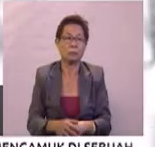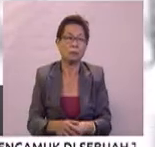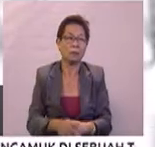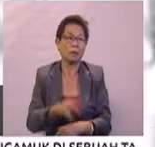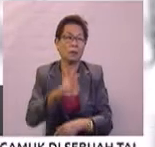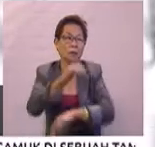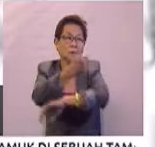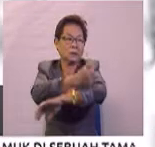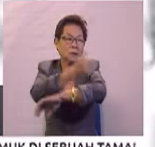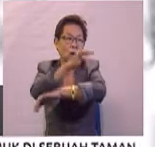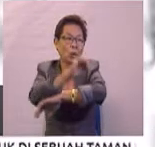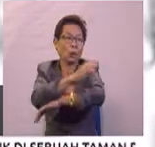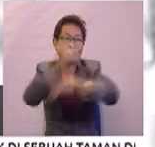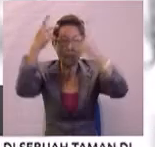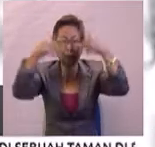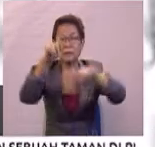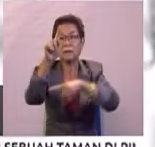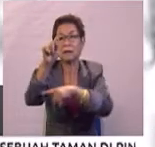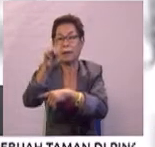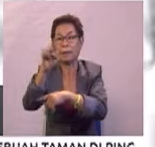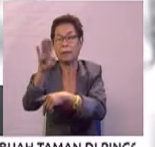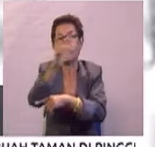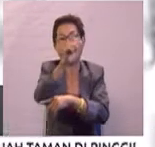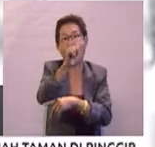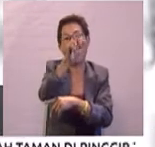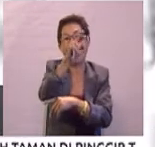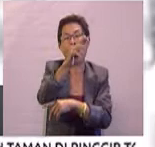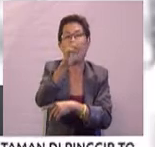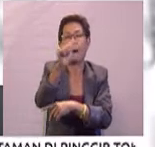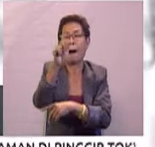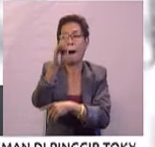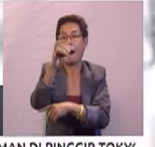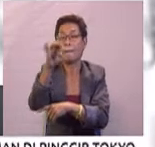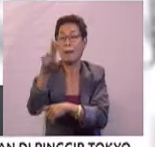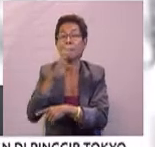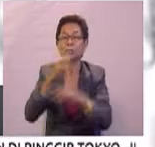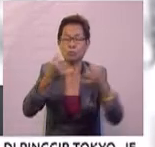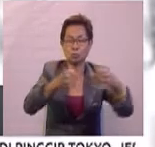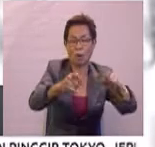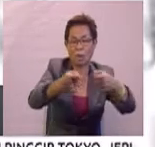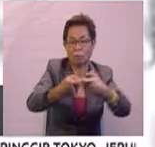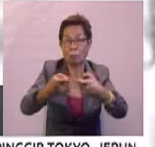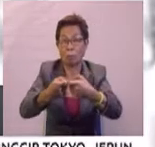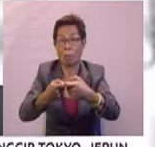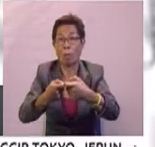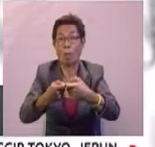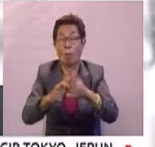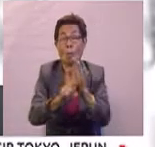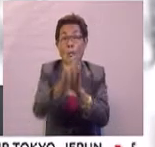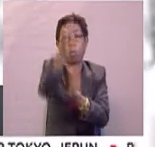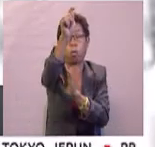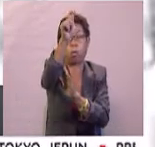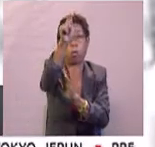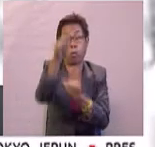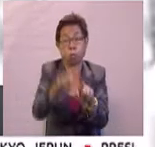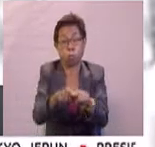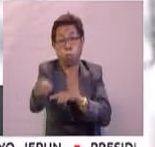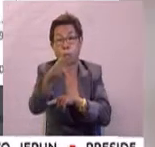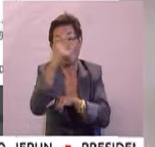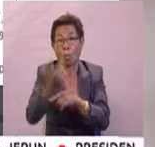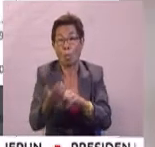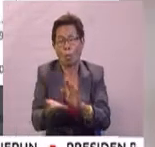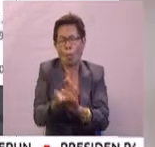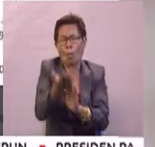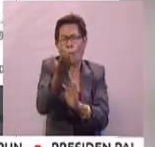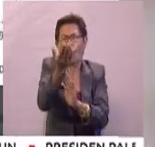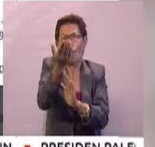Ketua Eksekutif dan Presiden TNB Amir Hamzah Azizan berkata, jualan elektrik yang lebih tinggi dijangka dicatatkan berikutan peningkatan